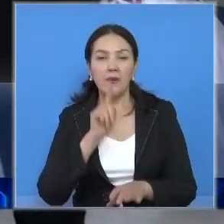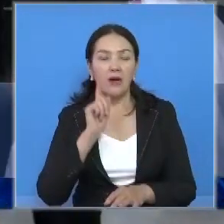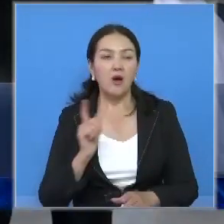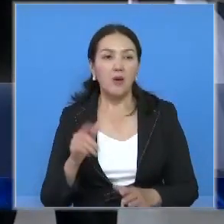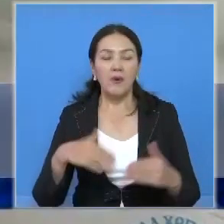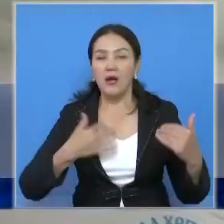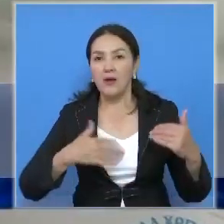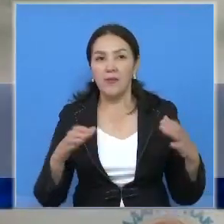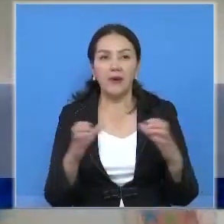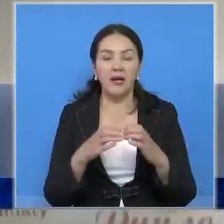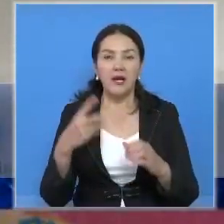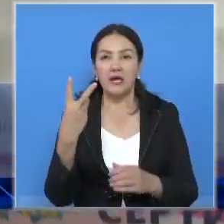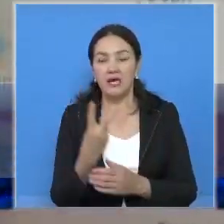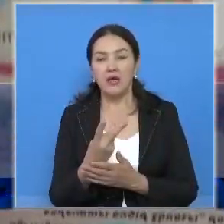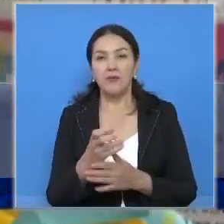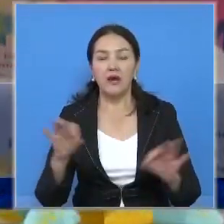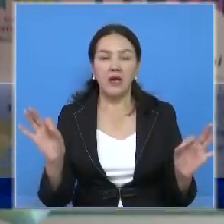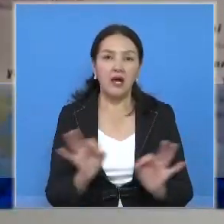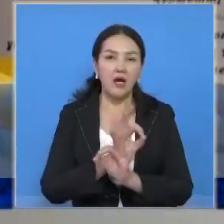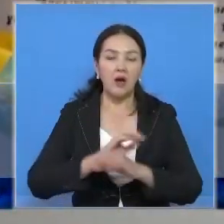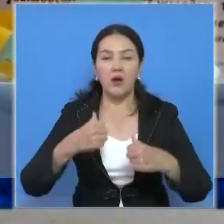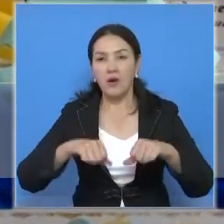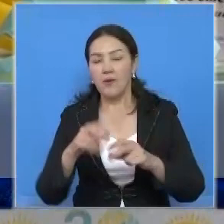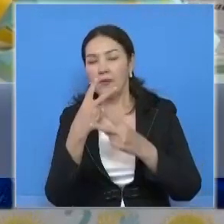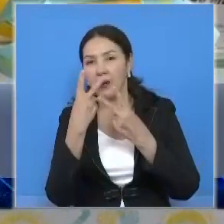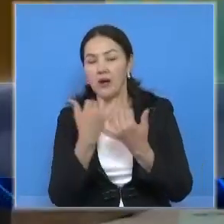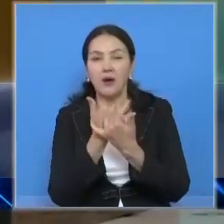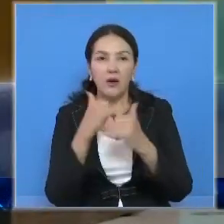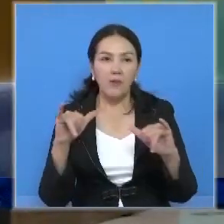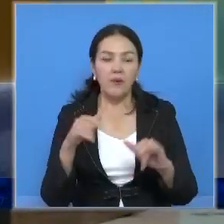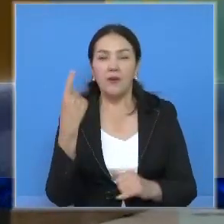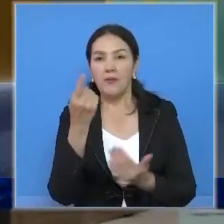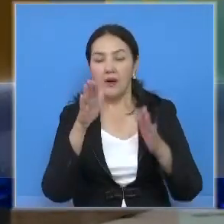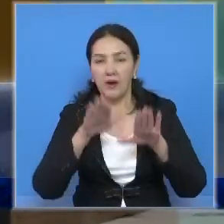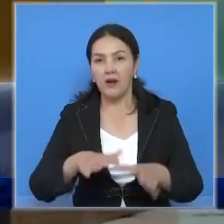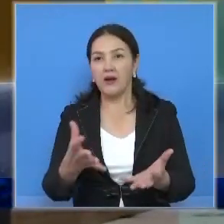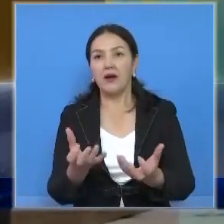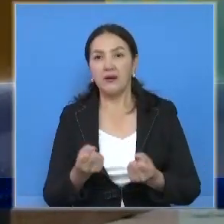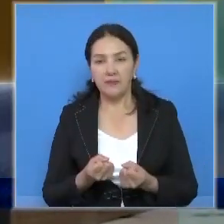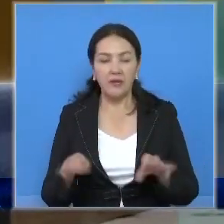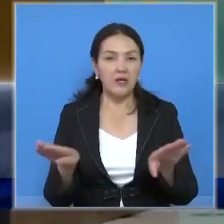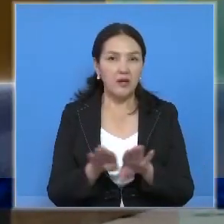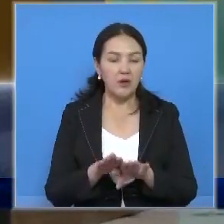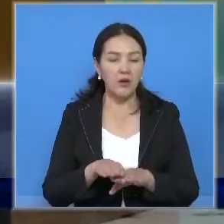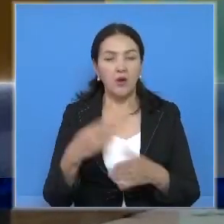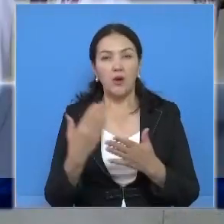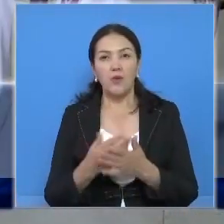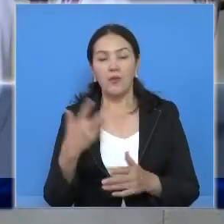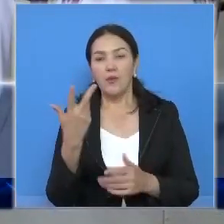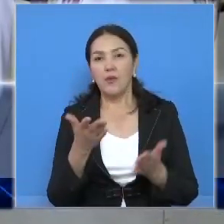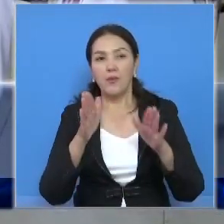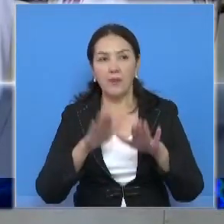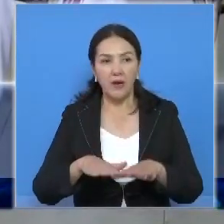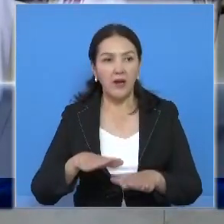толқын домбырашылар ансамбілі екінші, әсем әнмен қазылардың көңілінен шыққан Ханшайым Бөгетбаева бірінші орын иеленді. Сондай-ақ Шарықтау дуэті үшінші